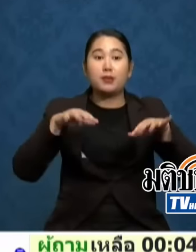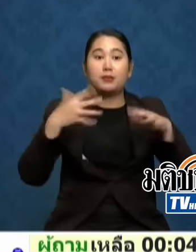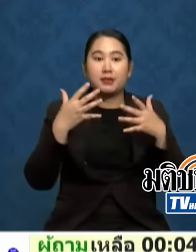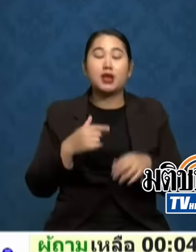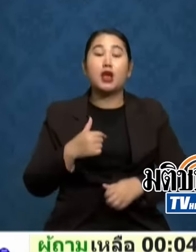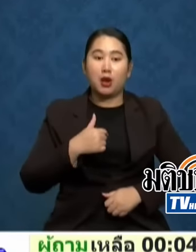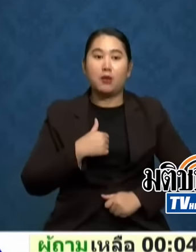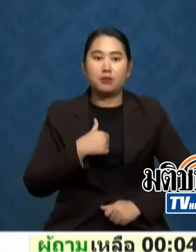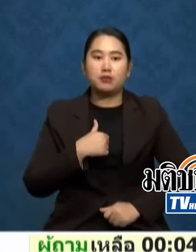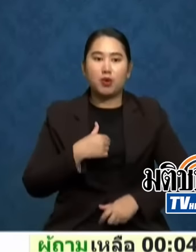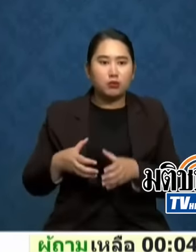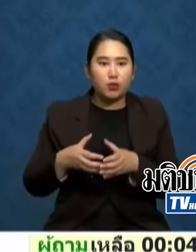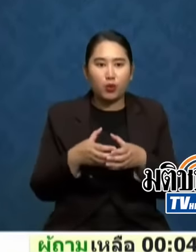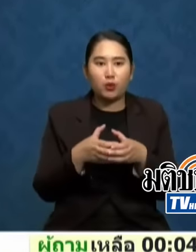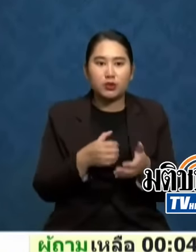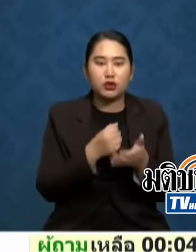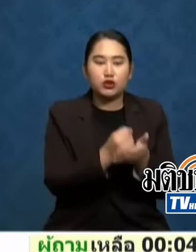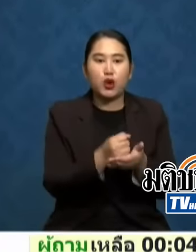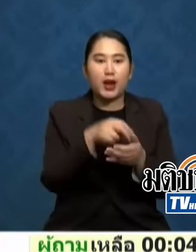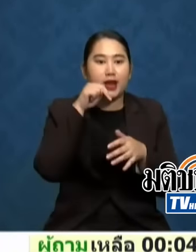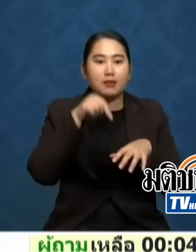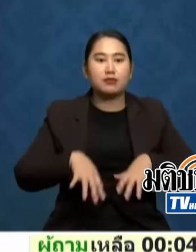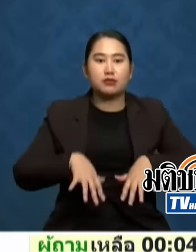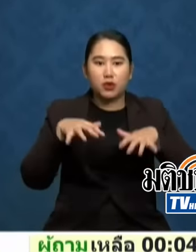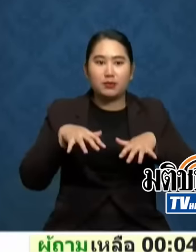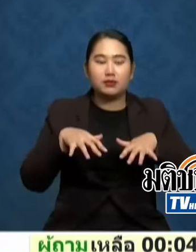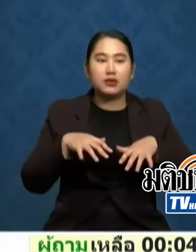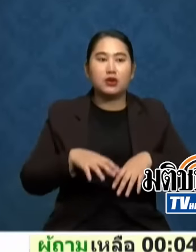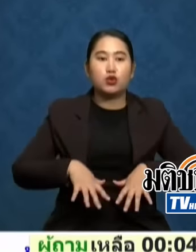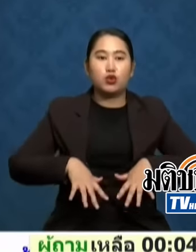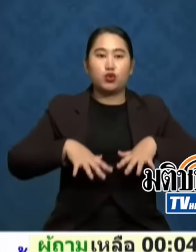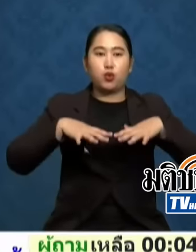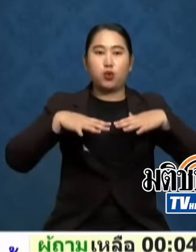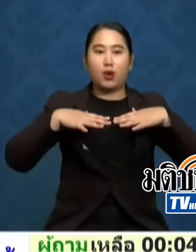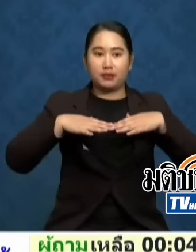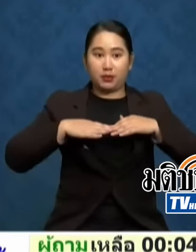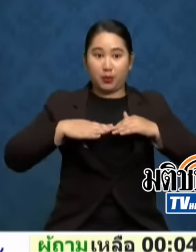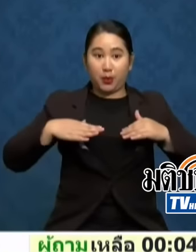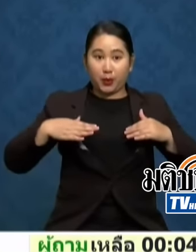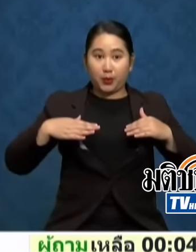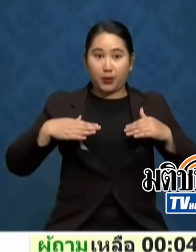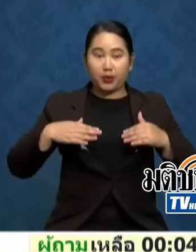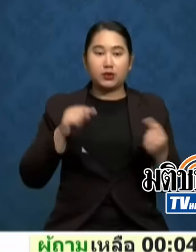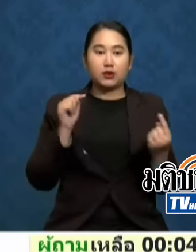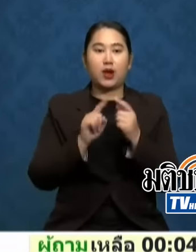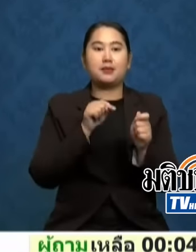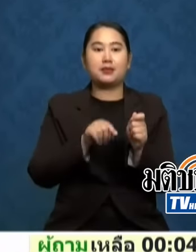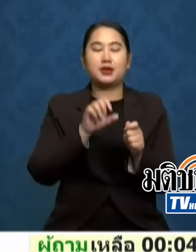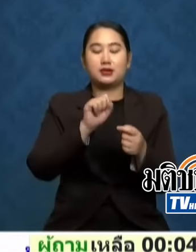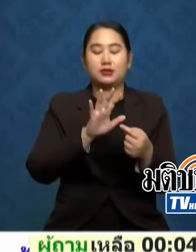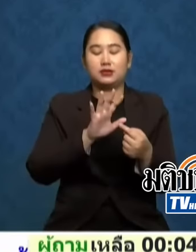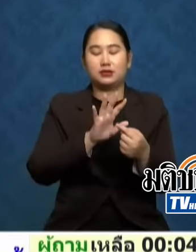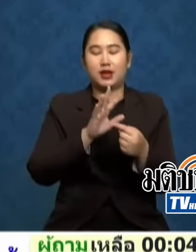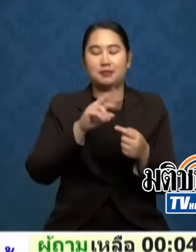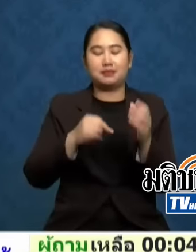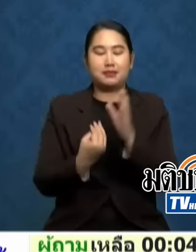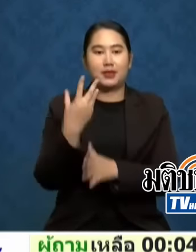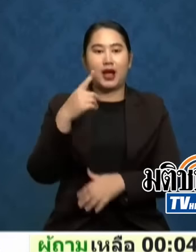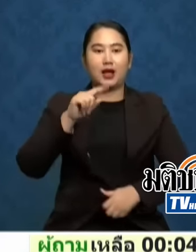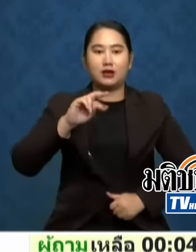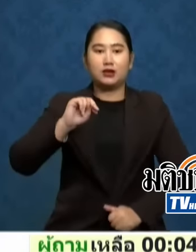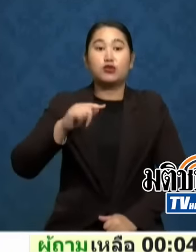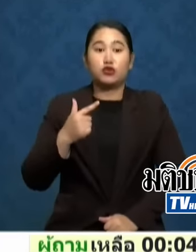ผมเองก็ลงพื้นที่ช่วยเหลือผู้ประสบอุทกภัยที่เขาท่วมระดับอกอยู่ที่อำเภอสันมะตองและสสจังหวัดเชียงใหม่เขตอำเภอเ